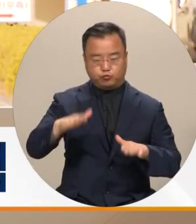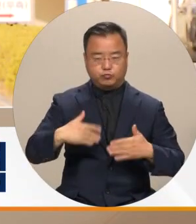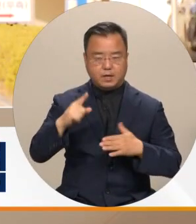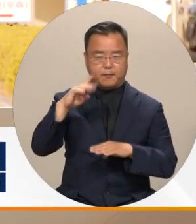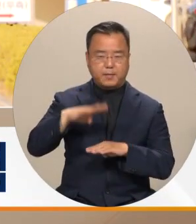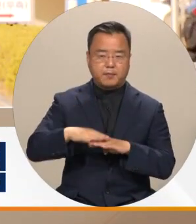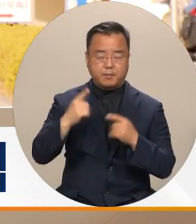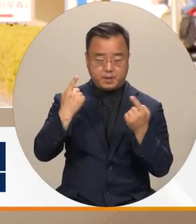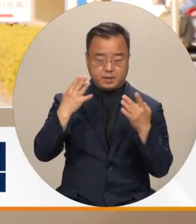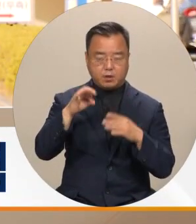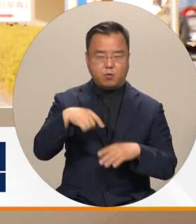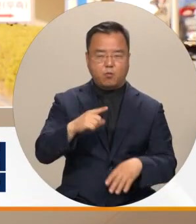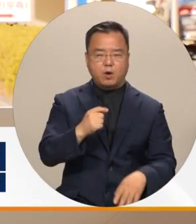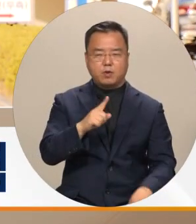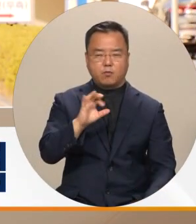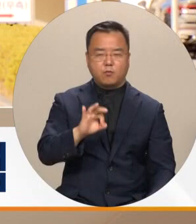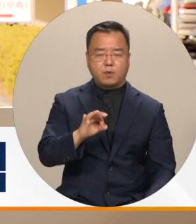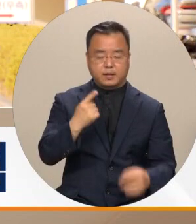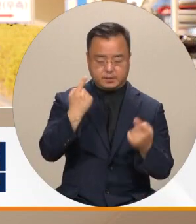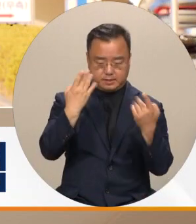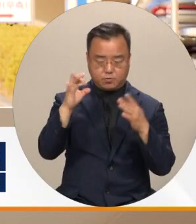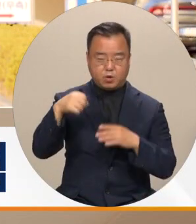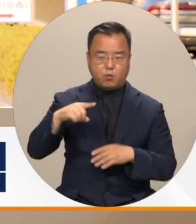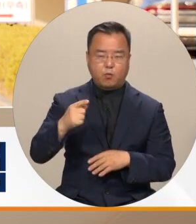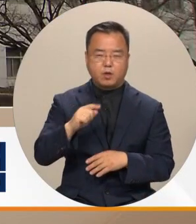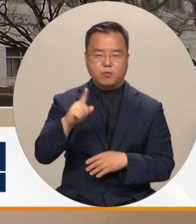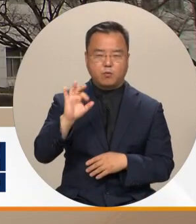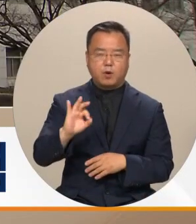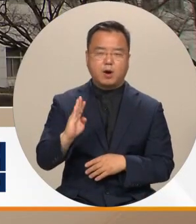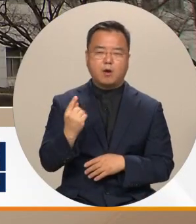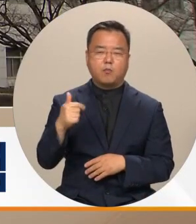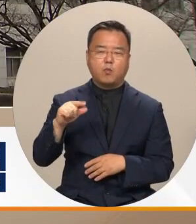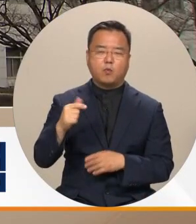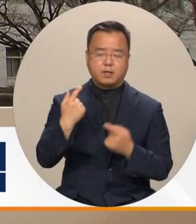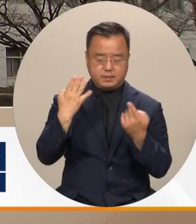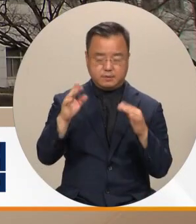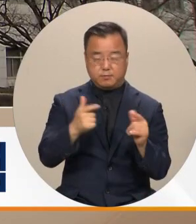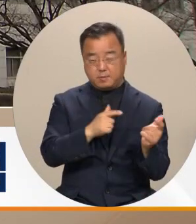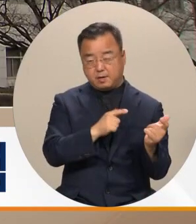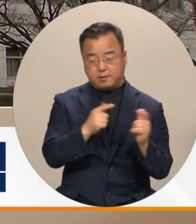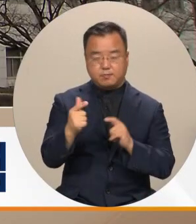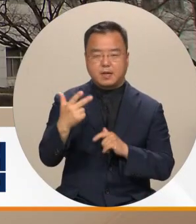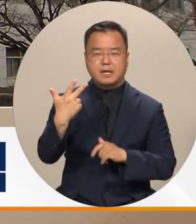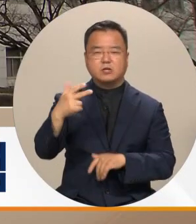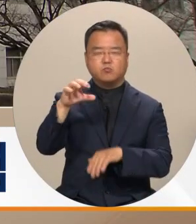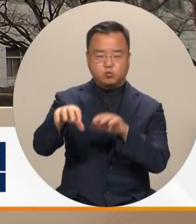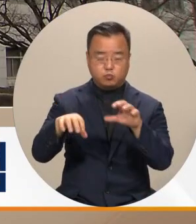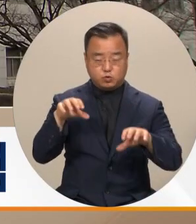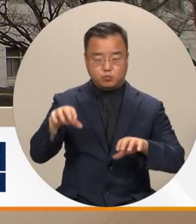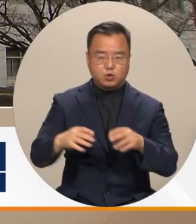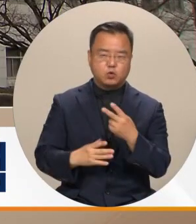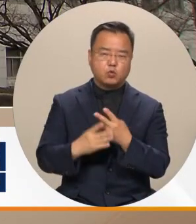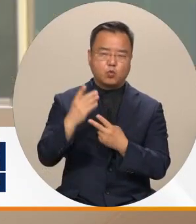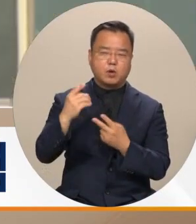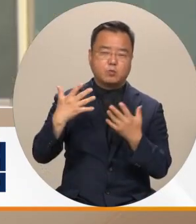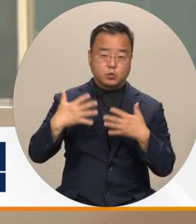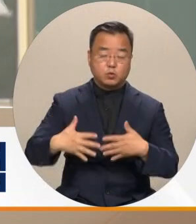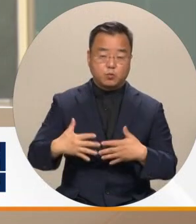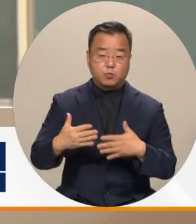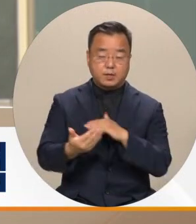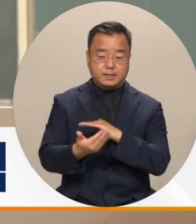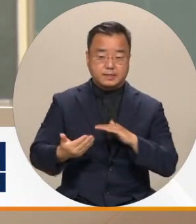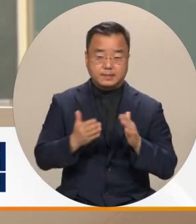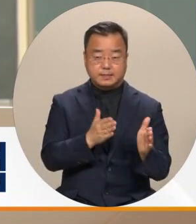원광대와 원광보건대 창원대 거창대 남해대 등 일곱 개 대학이 통합을 제시하면서 글로컬 대학 사업의 예비